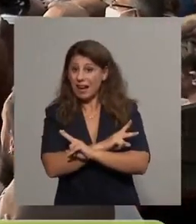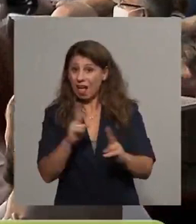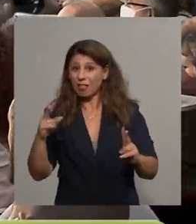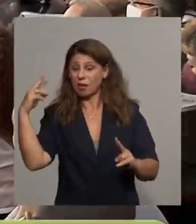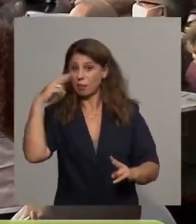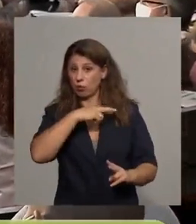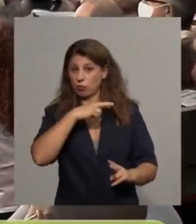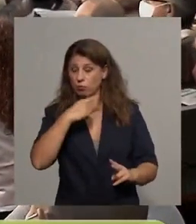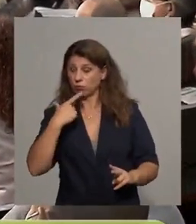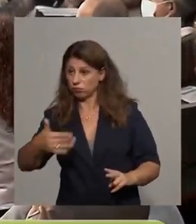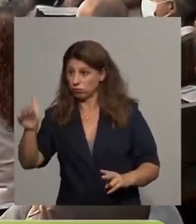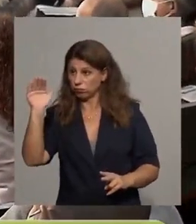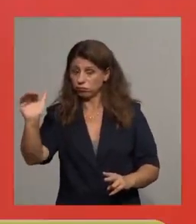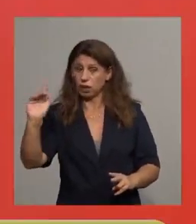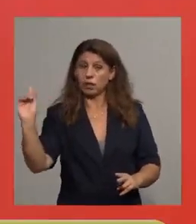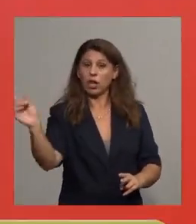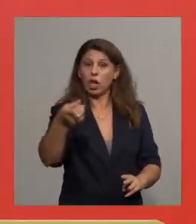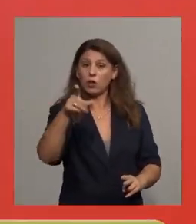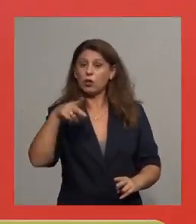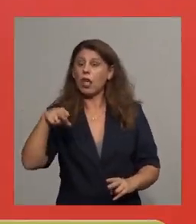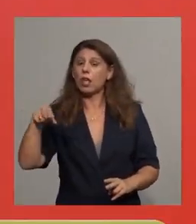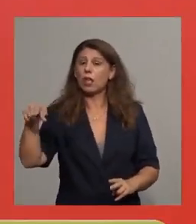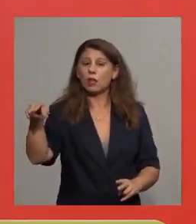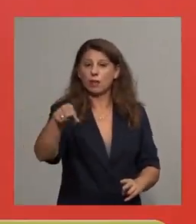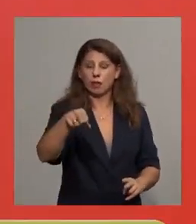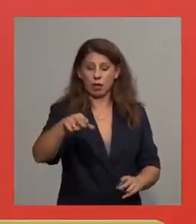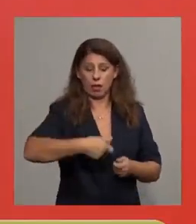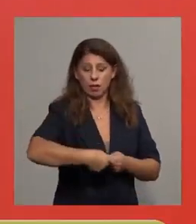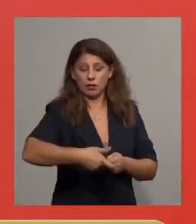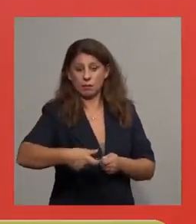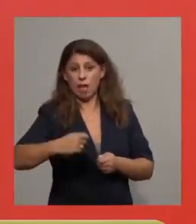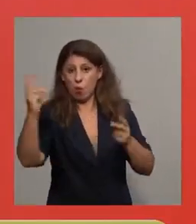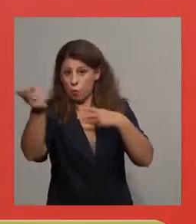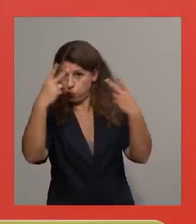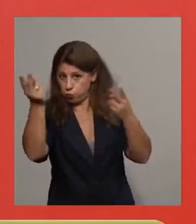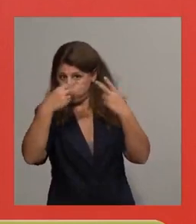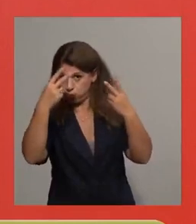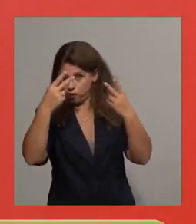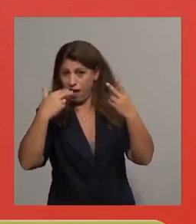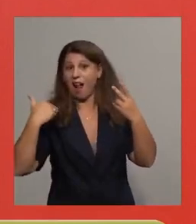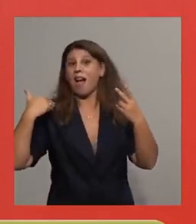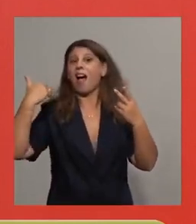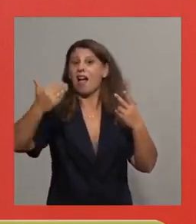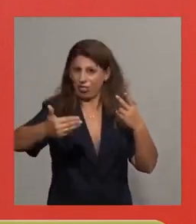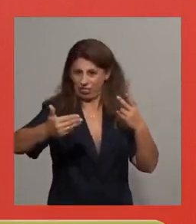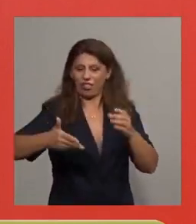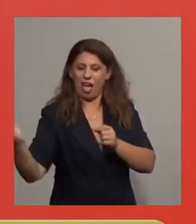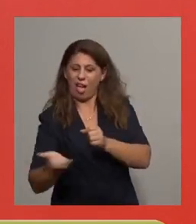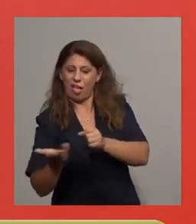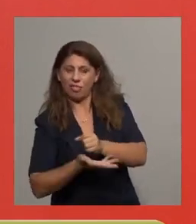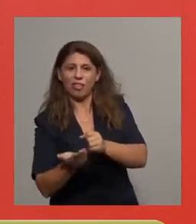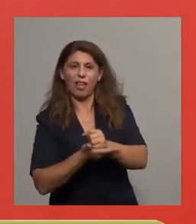Πρωθυπουργό και σε όλους τους ομοίους του: σπέρνουν ανέμους, αλλά θα θερήσουν